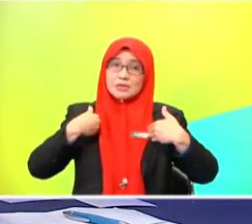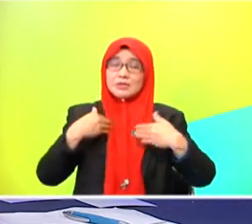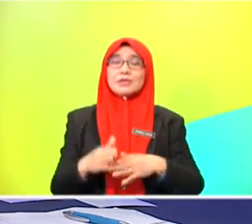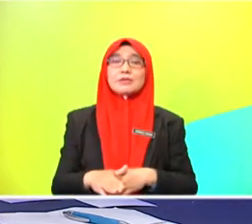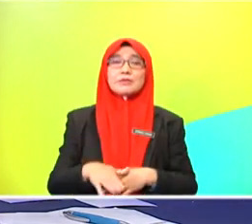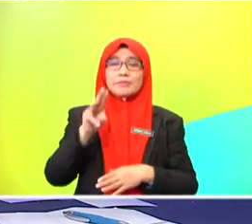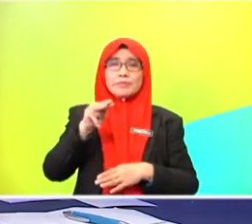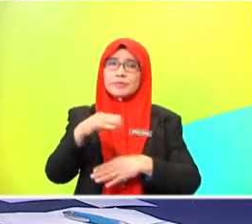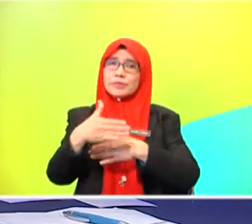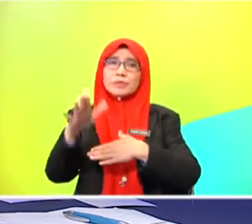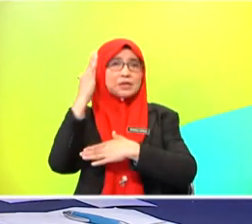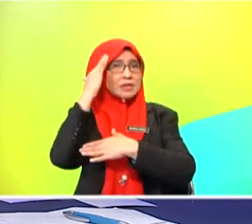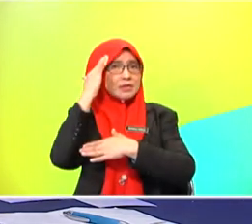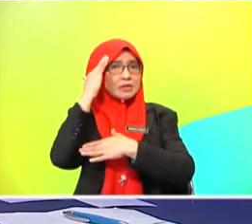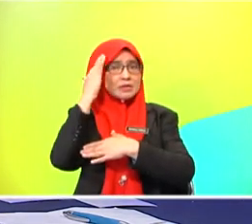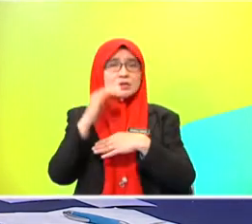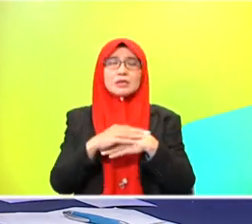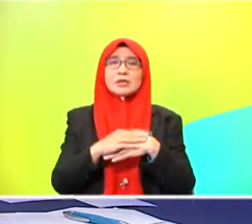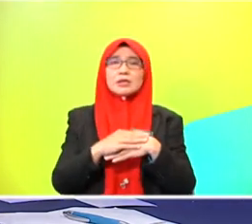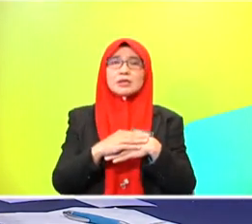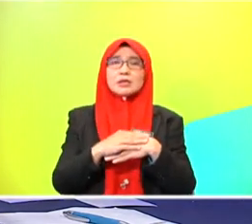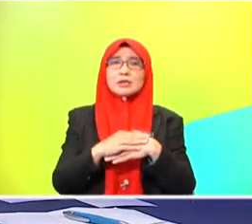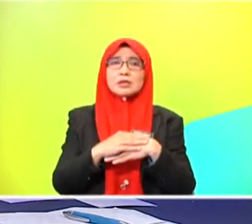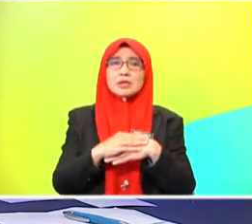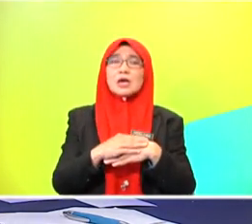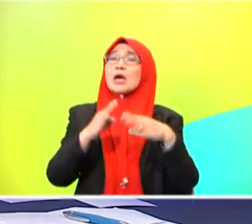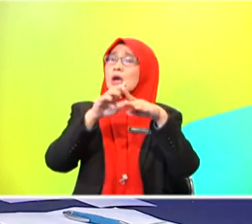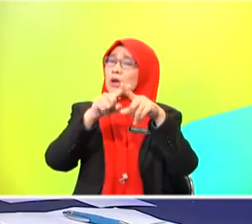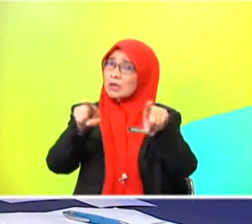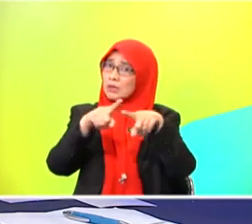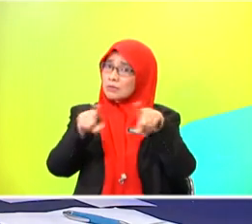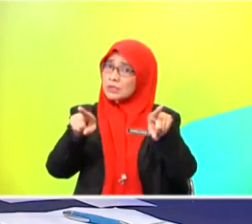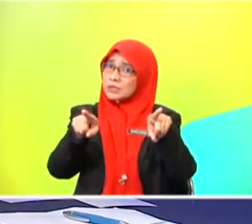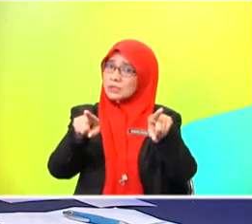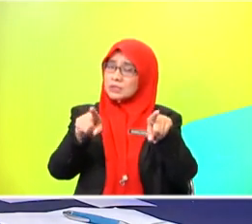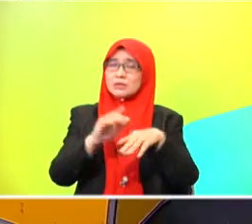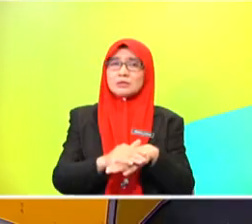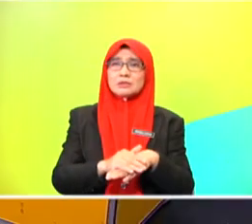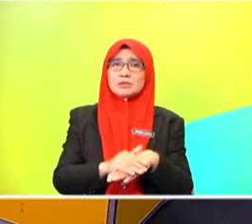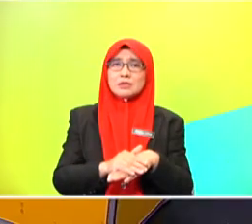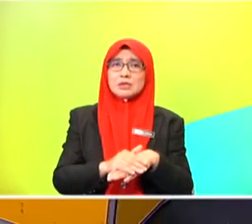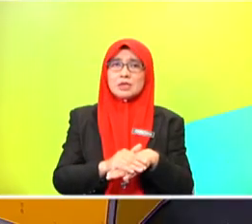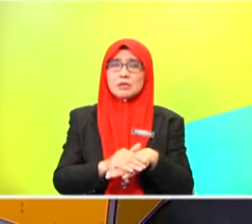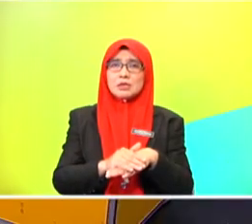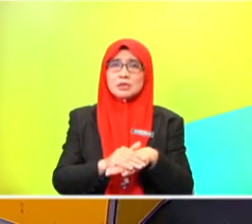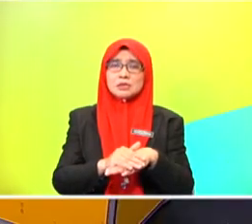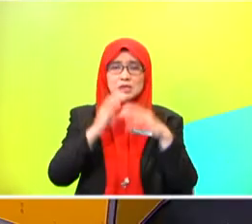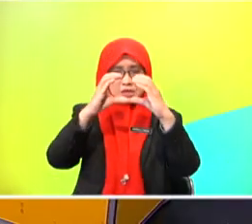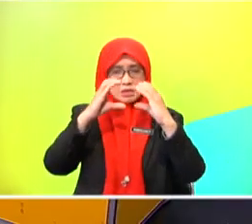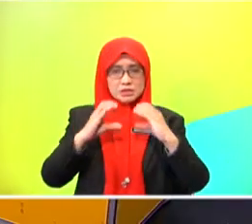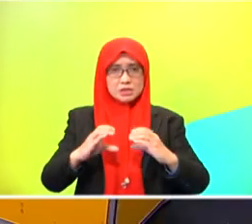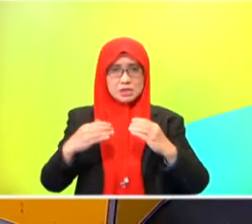tahu apa Cikgu beritahu tadi? Membezakan. Dan murid-murid pun mesti seronok dengan pelajaran kita pada hari ini, kan?